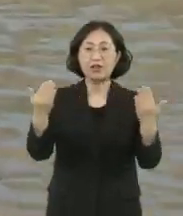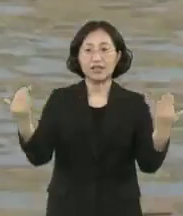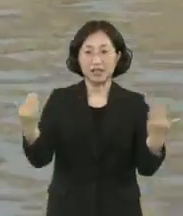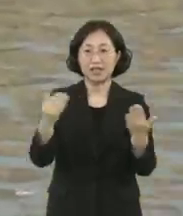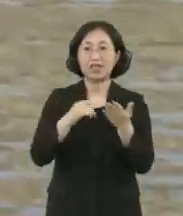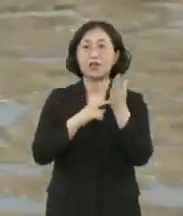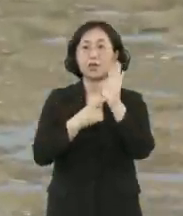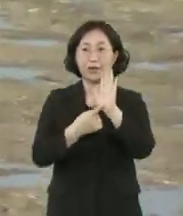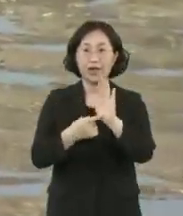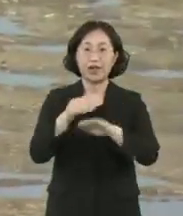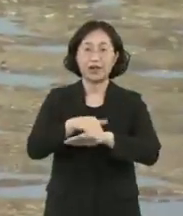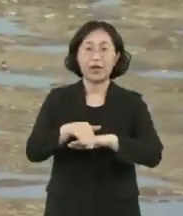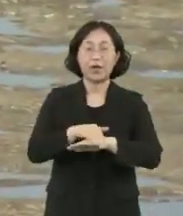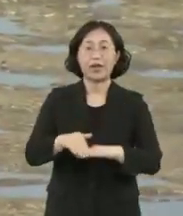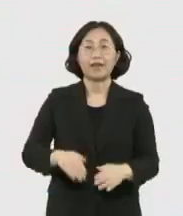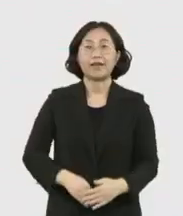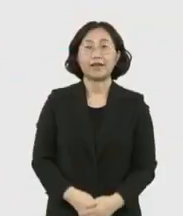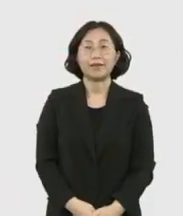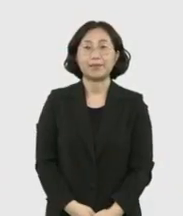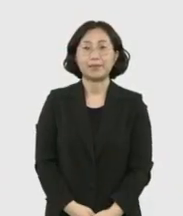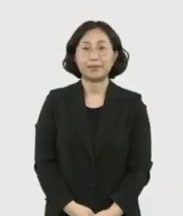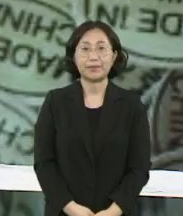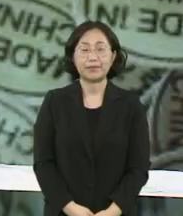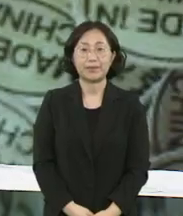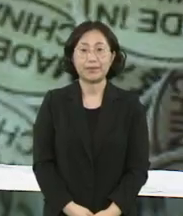국립태안해양유물전시관에서 공개할 계획입니다.